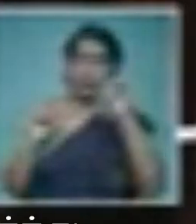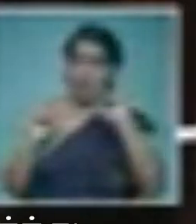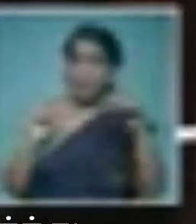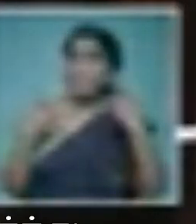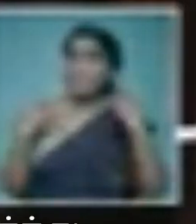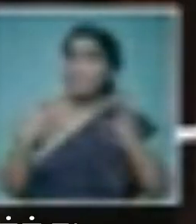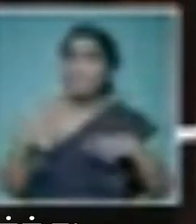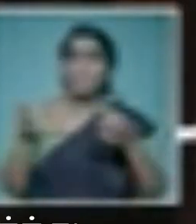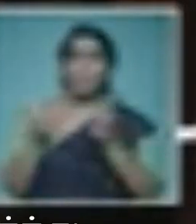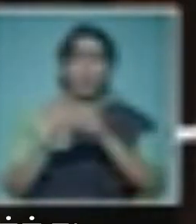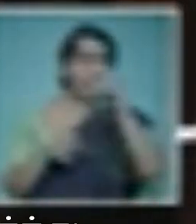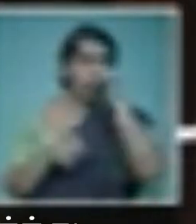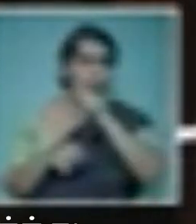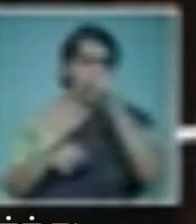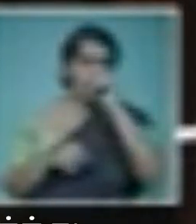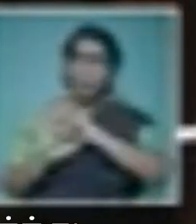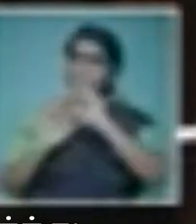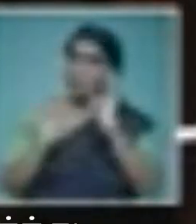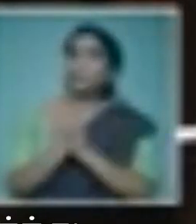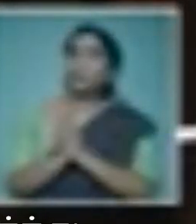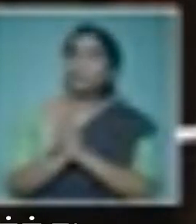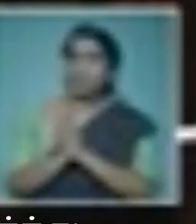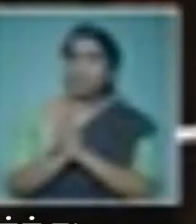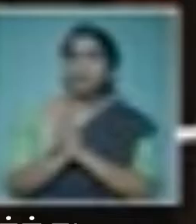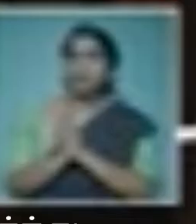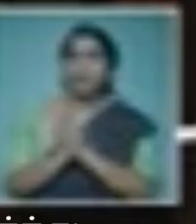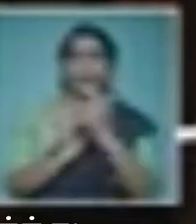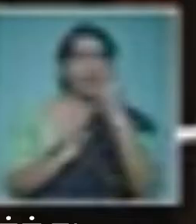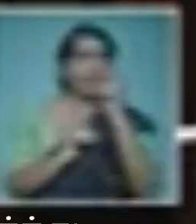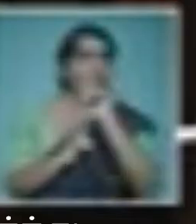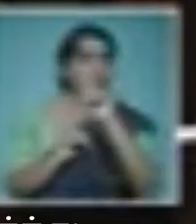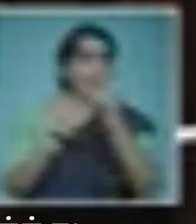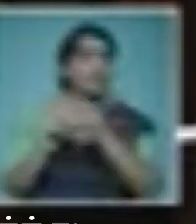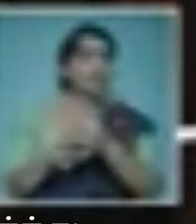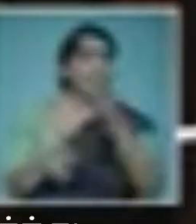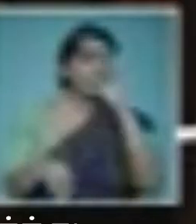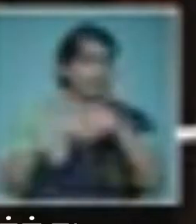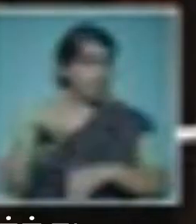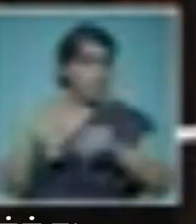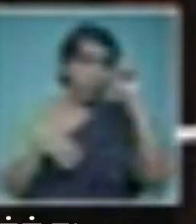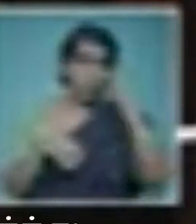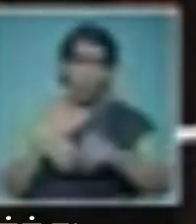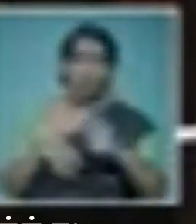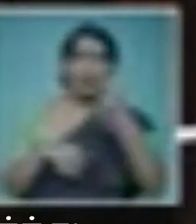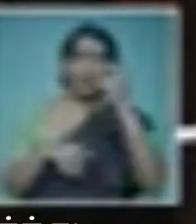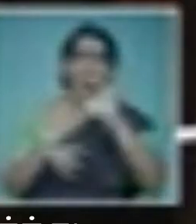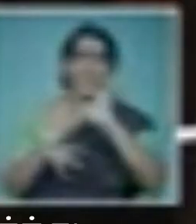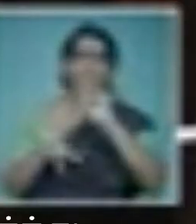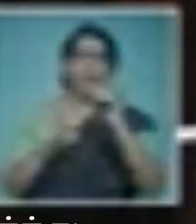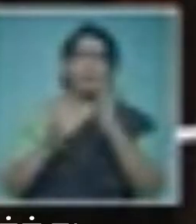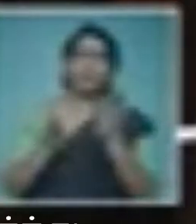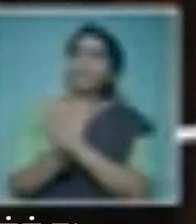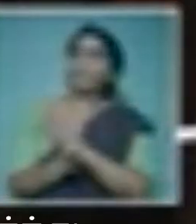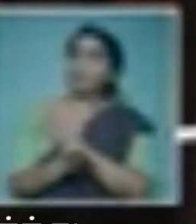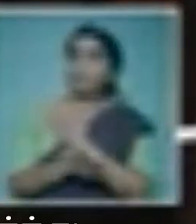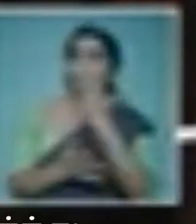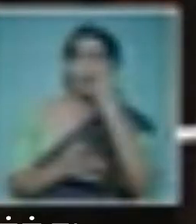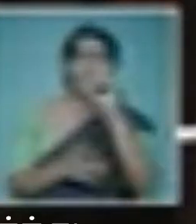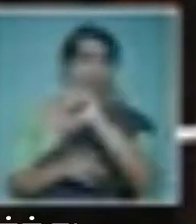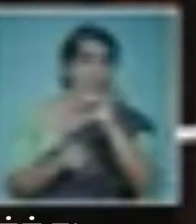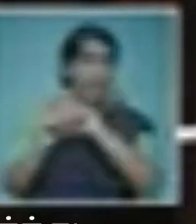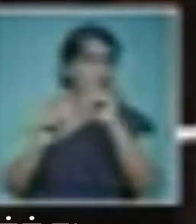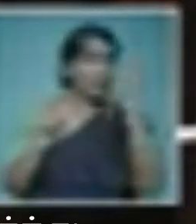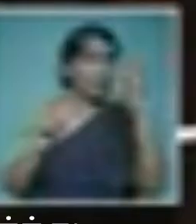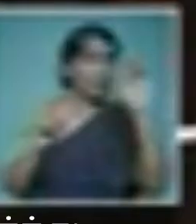රාජපක්ෂ කණ්ඩායම හොරකම් කරපු ඔය හොරකම් කිරිලි ටික ඔක්කොම 2010 ජනාධිපතිවරණය දින්න 2010 න් ඒ ටික ඔක්කොම ෂේප් කරගත්තා 2010 ඉඳන්